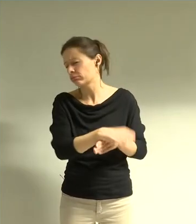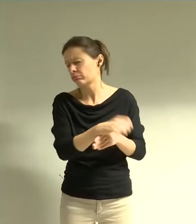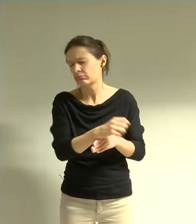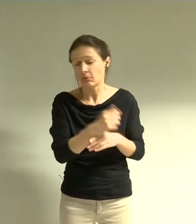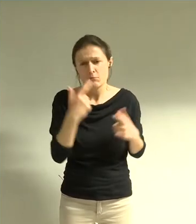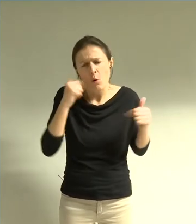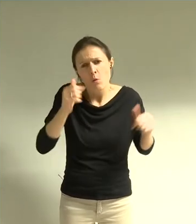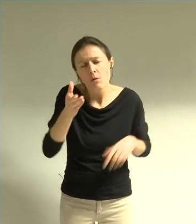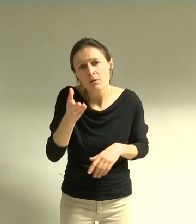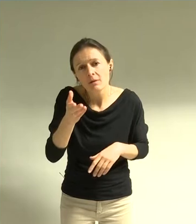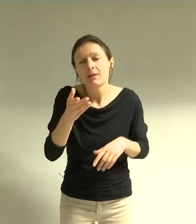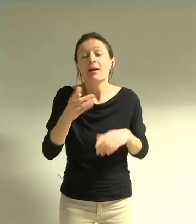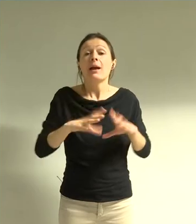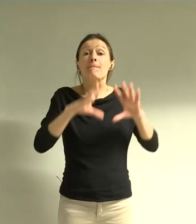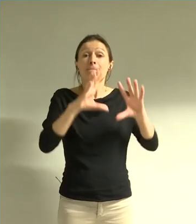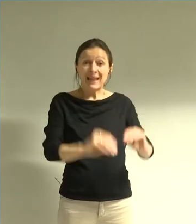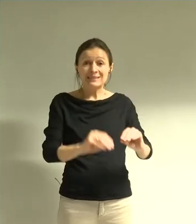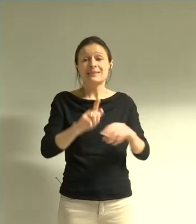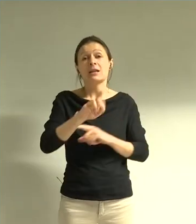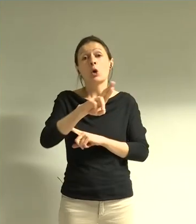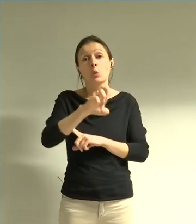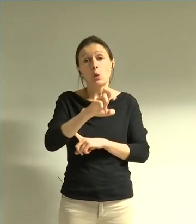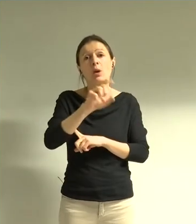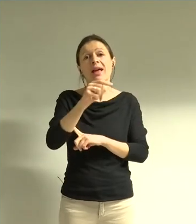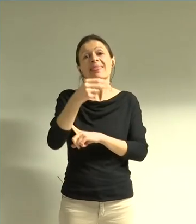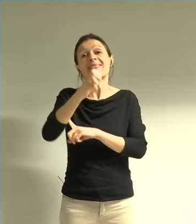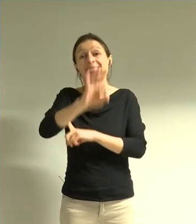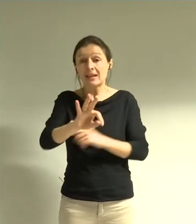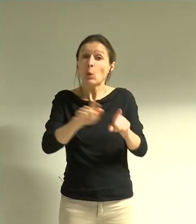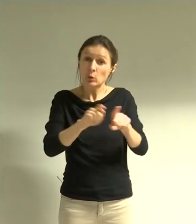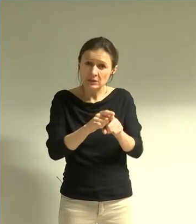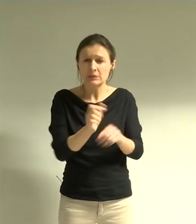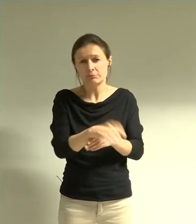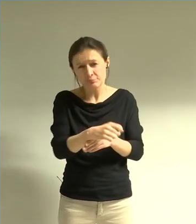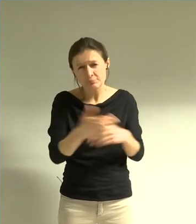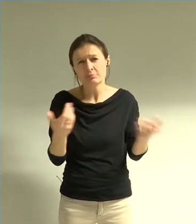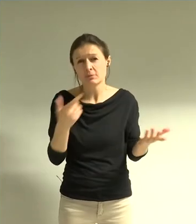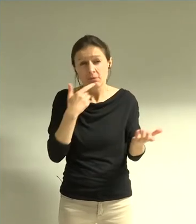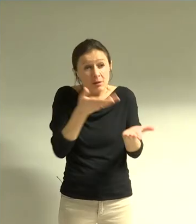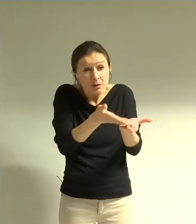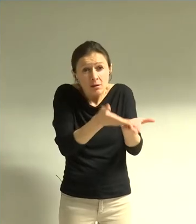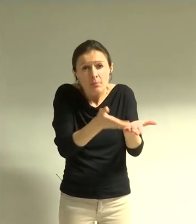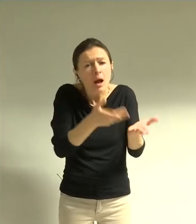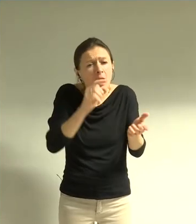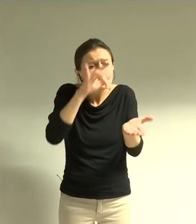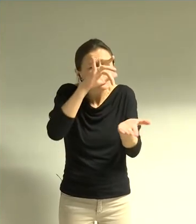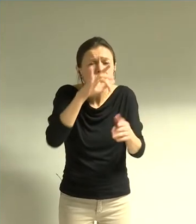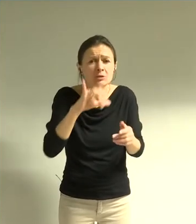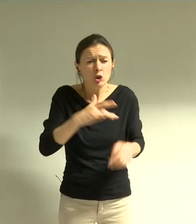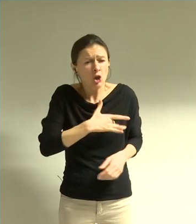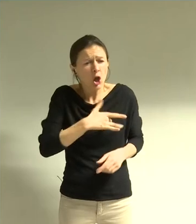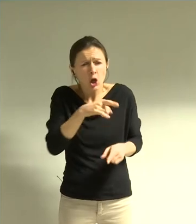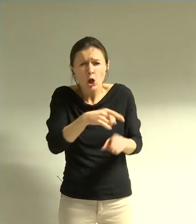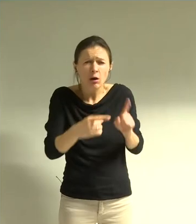grenette pour ne pas le citer et alors pour démontrer votre mépris de ce corps intermédiaires historique est indispensable à grenoble rappelons